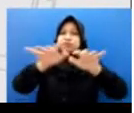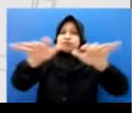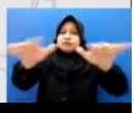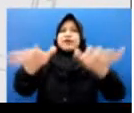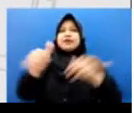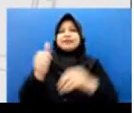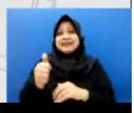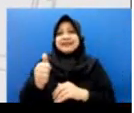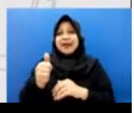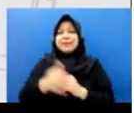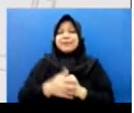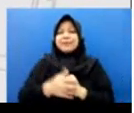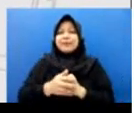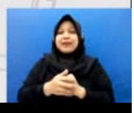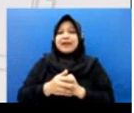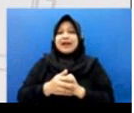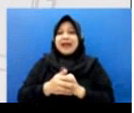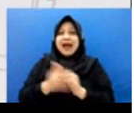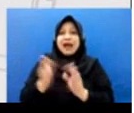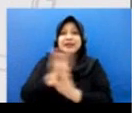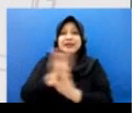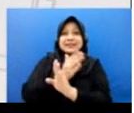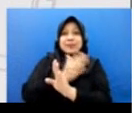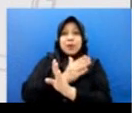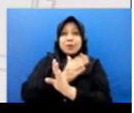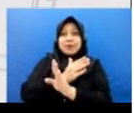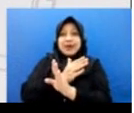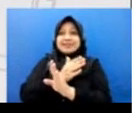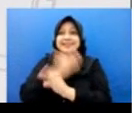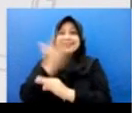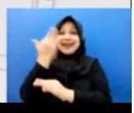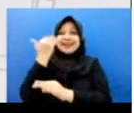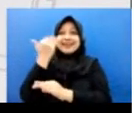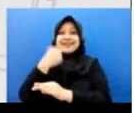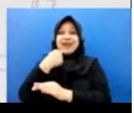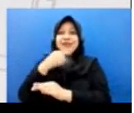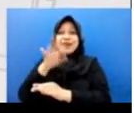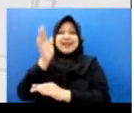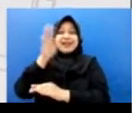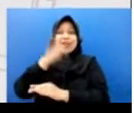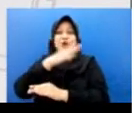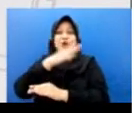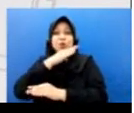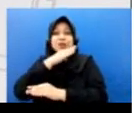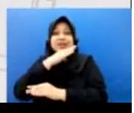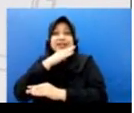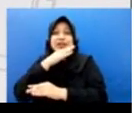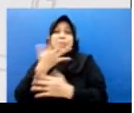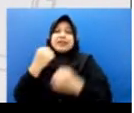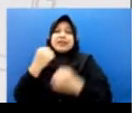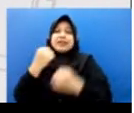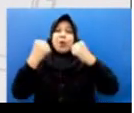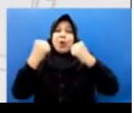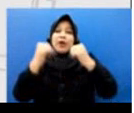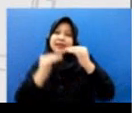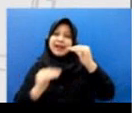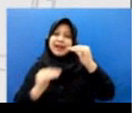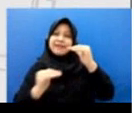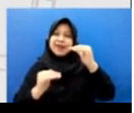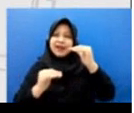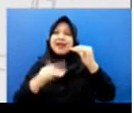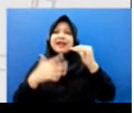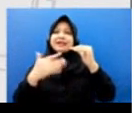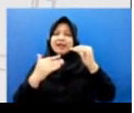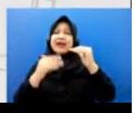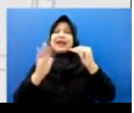yang tadinya berwarna kuning kekuatannya hanya level ini menjadi berlipat ganda juga, dan pesan-pesan yang